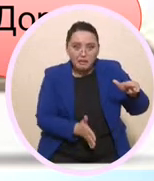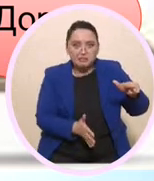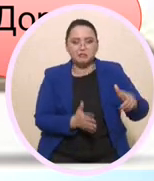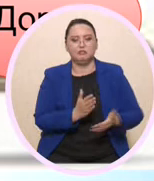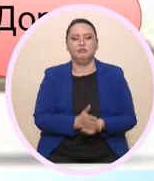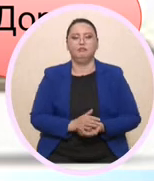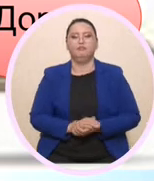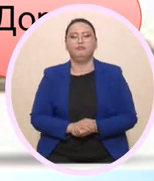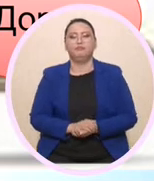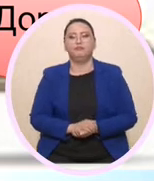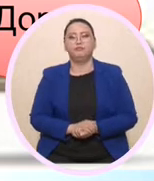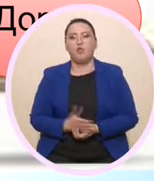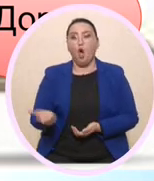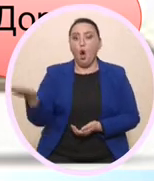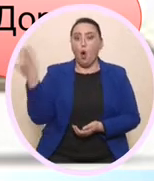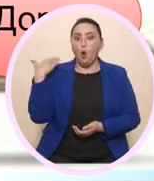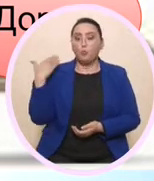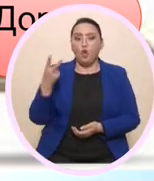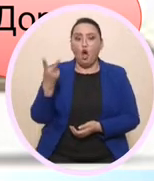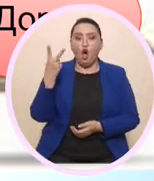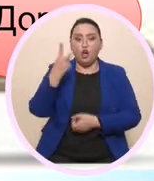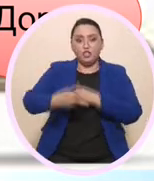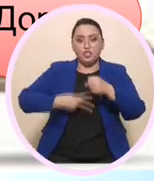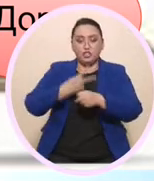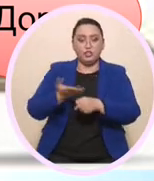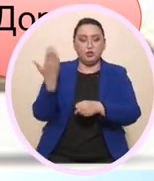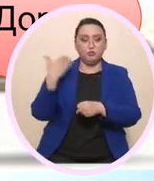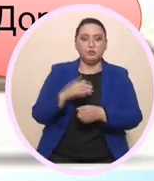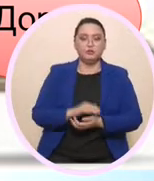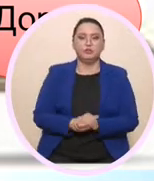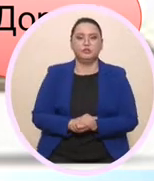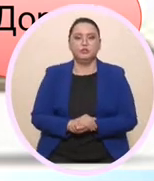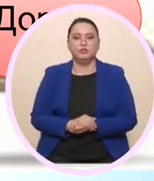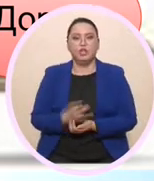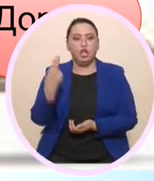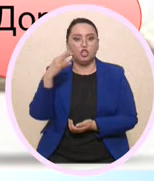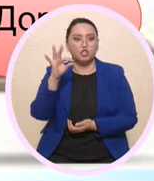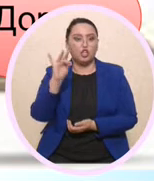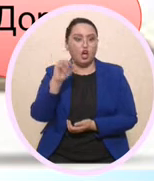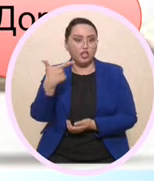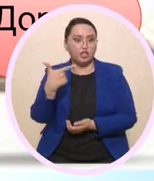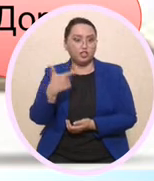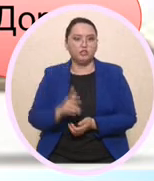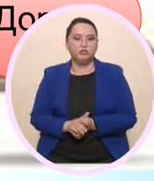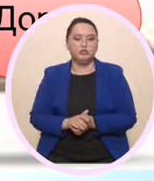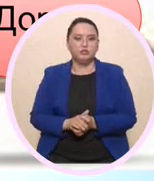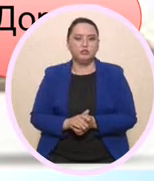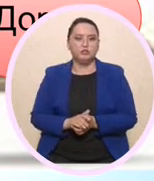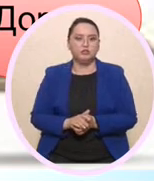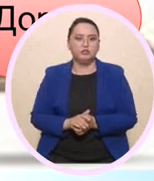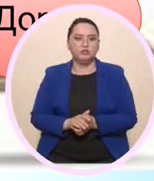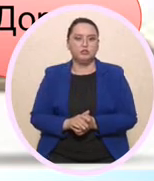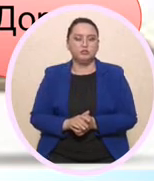За үнэхээр уржин жил нь бол дөрг үерт урсж байгаа айлын олдсон чүмж